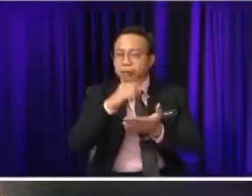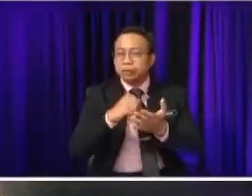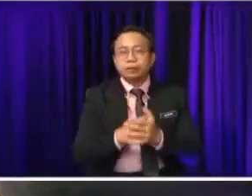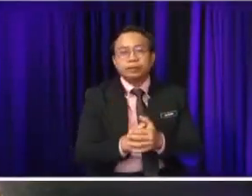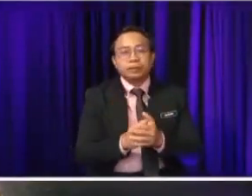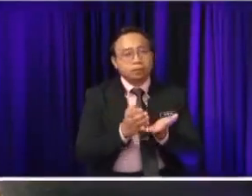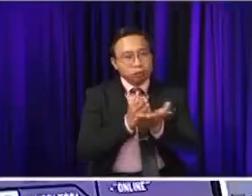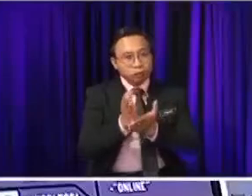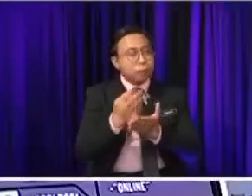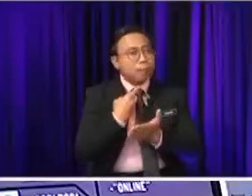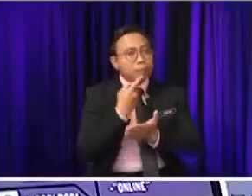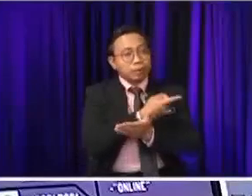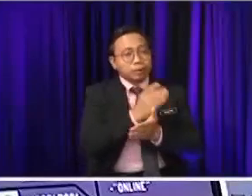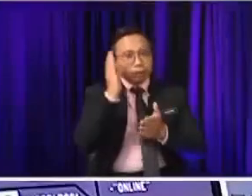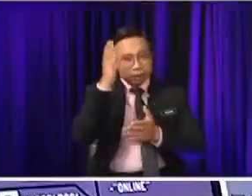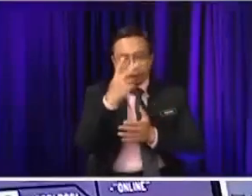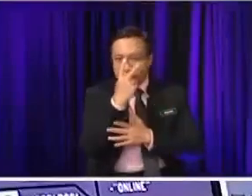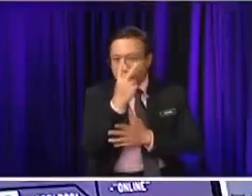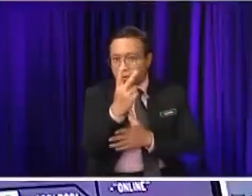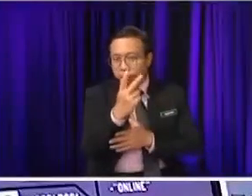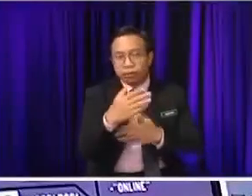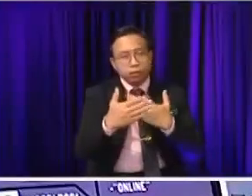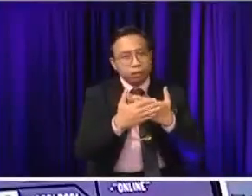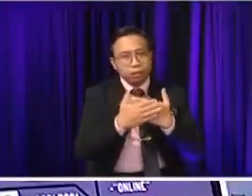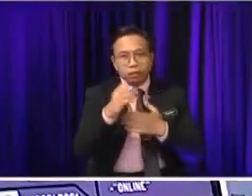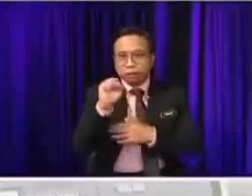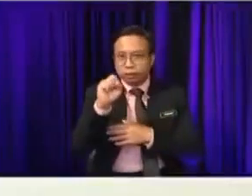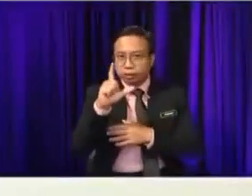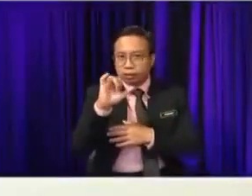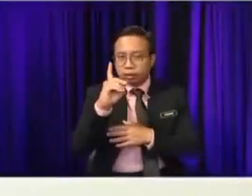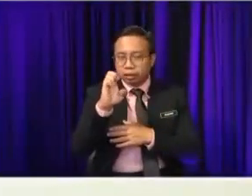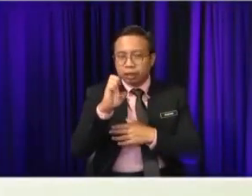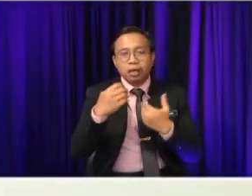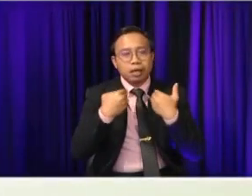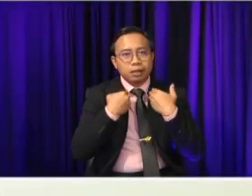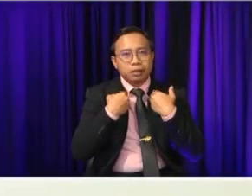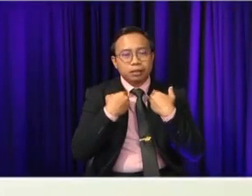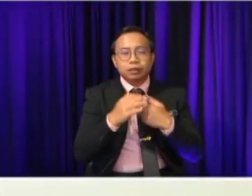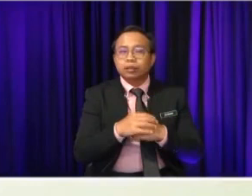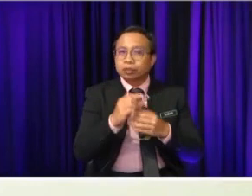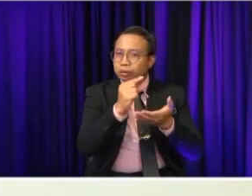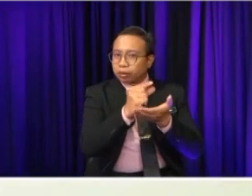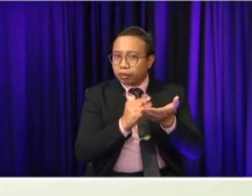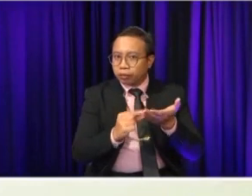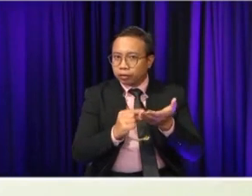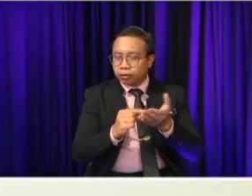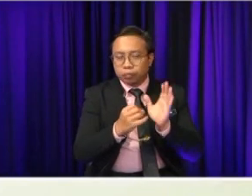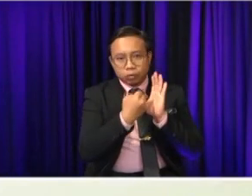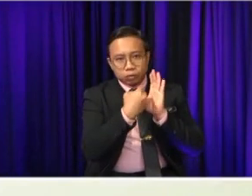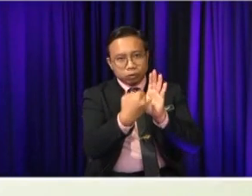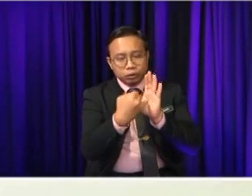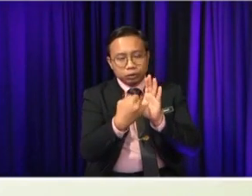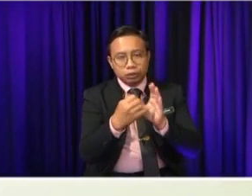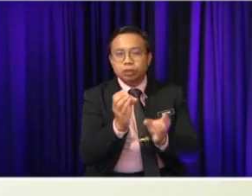seterusnya kita akan tengok yaitu menghasilkan bentuk grafik promosi yaitu